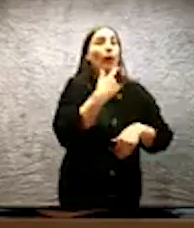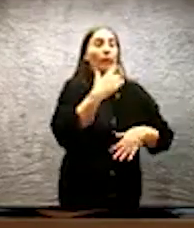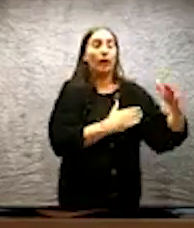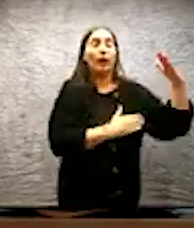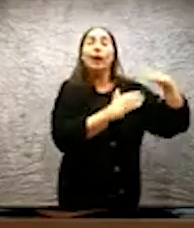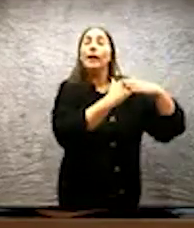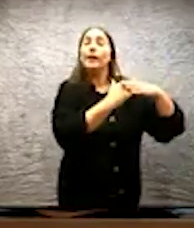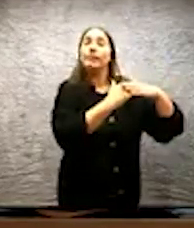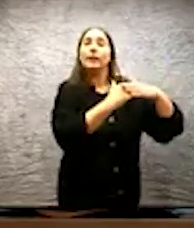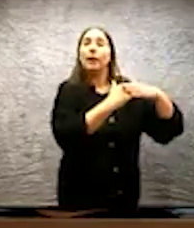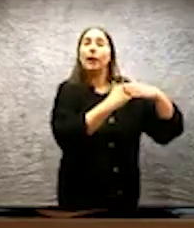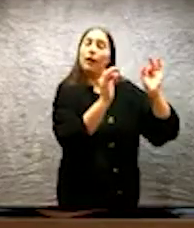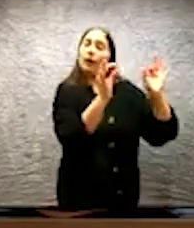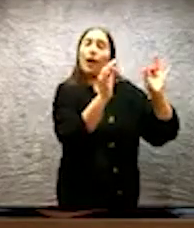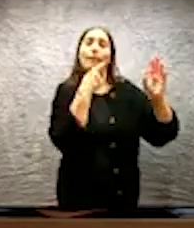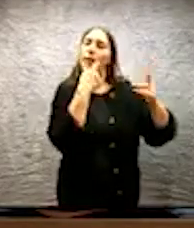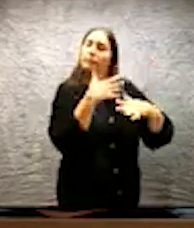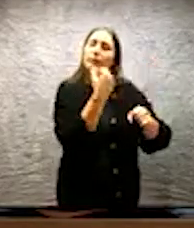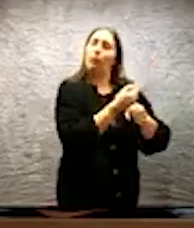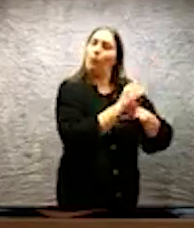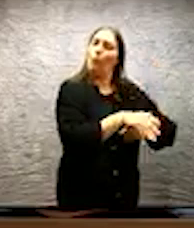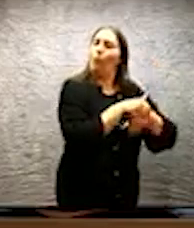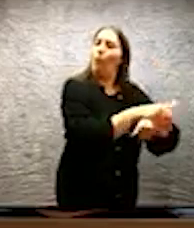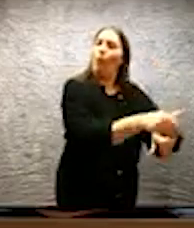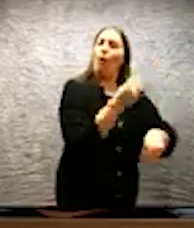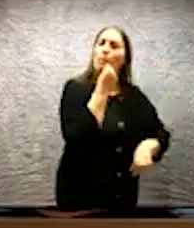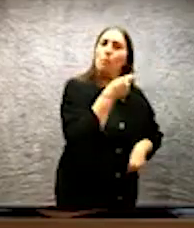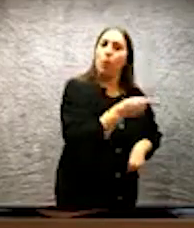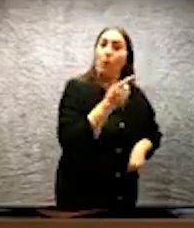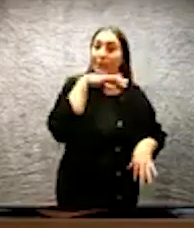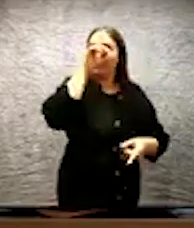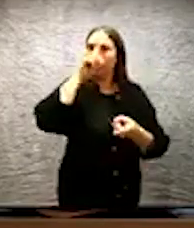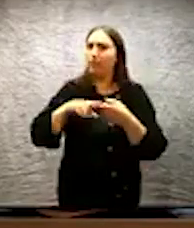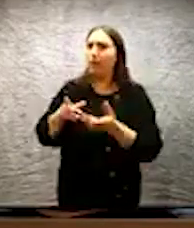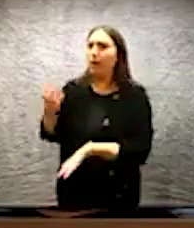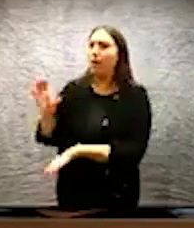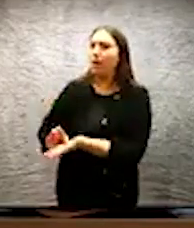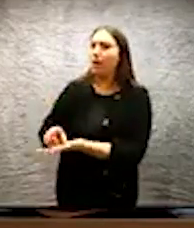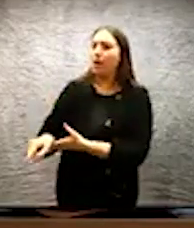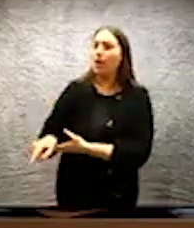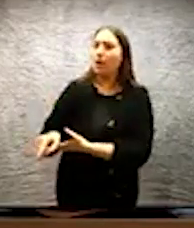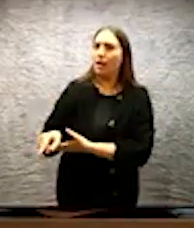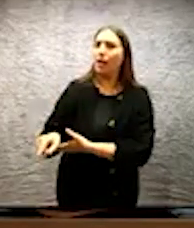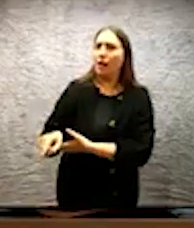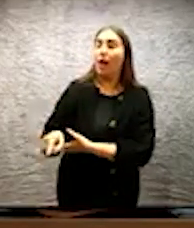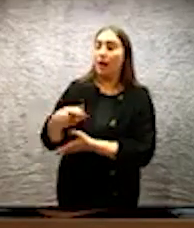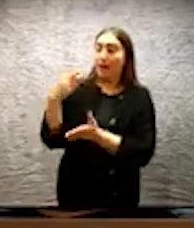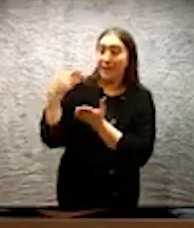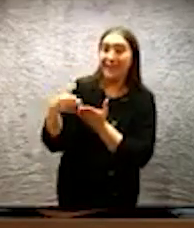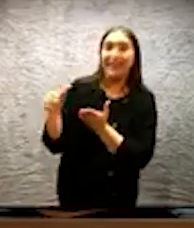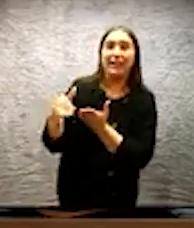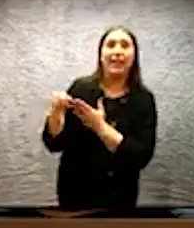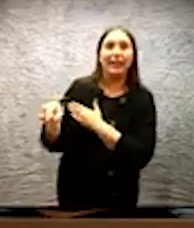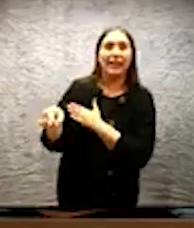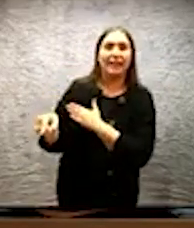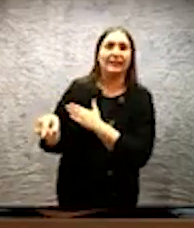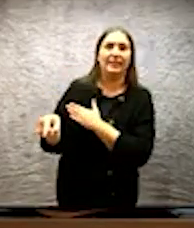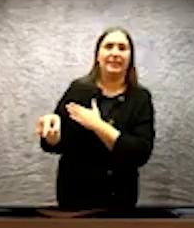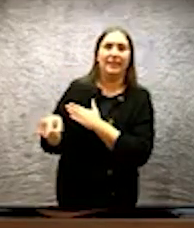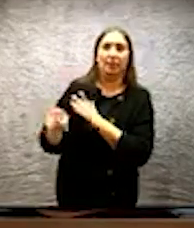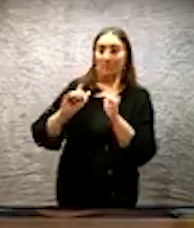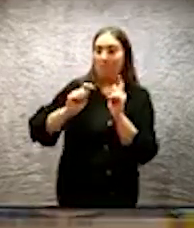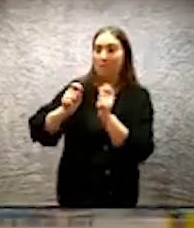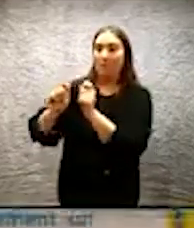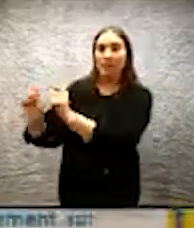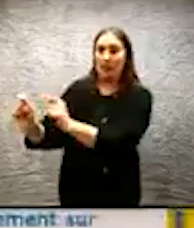On peut continuer à travailler sans aucun problème. Mais pour l'investissement, il faut absolument qu'il y ait des crédits d'imputer sur les